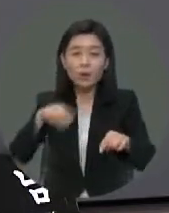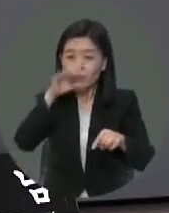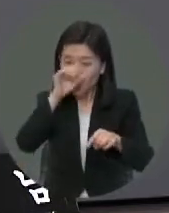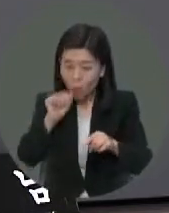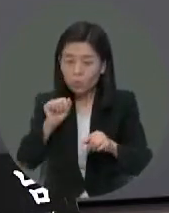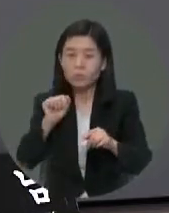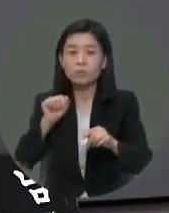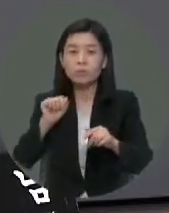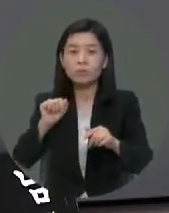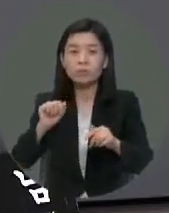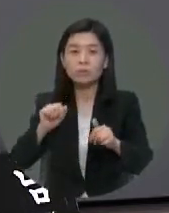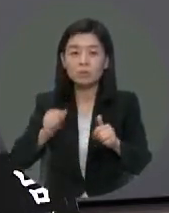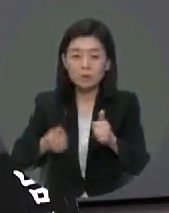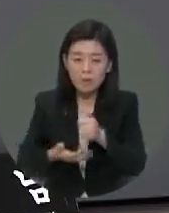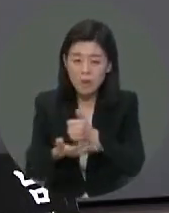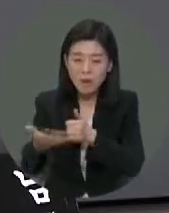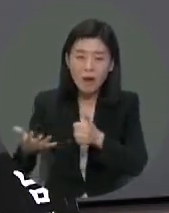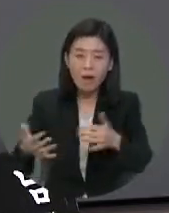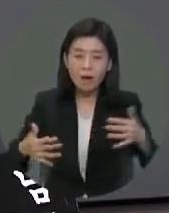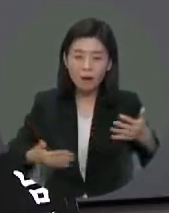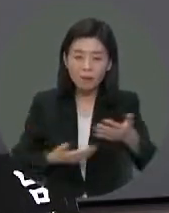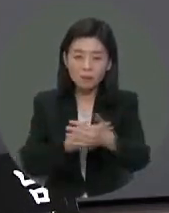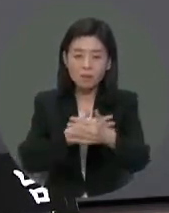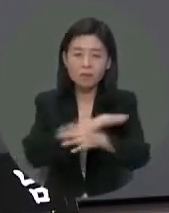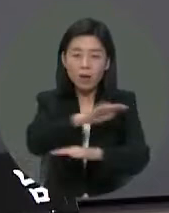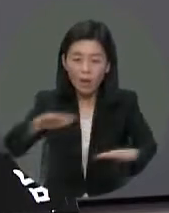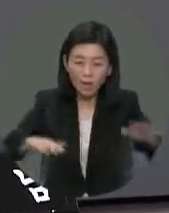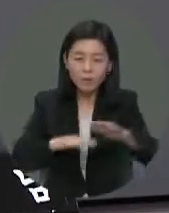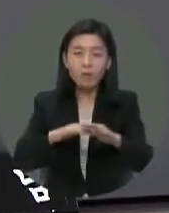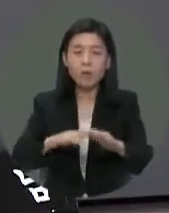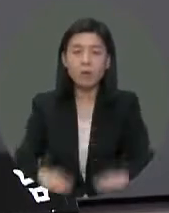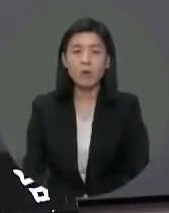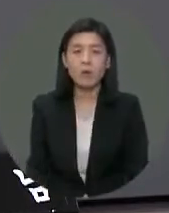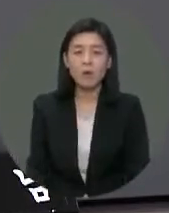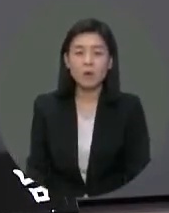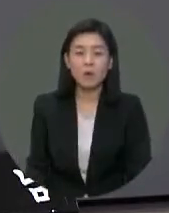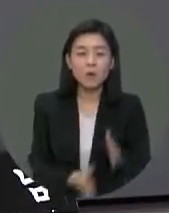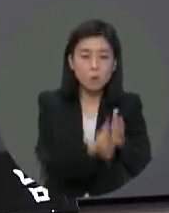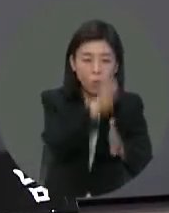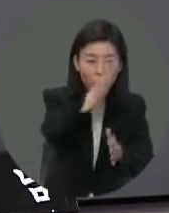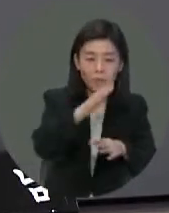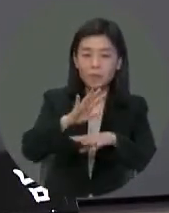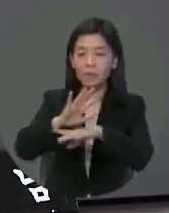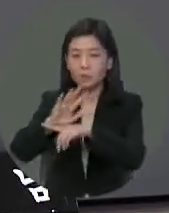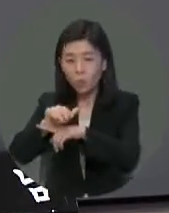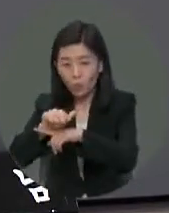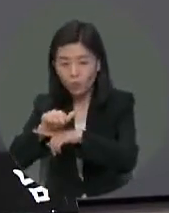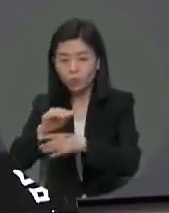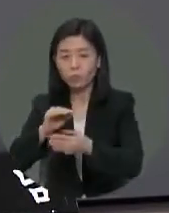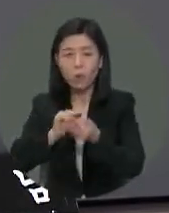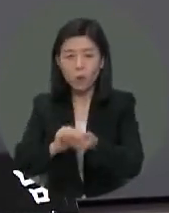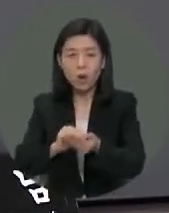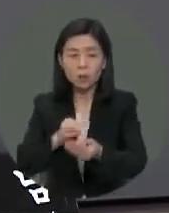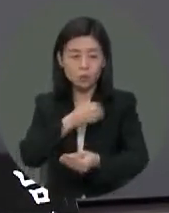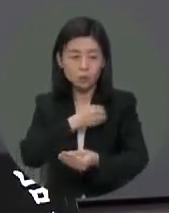도시농업인들이나 농촌에 농업인 농업인들이나 조합에 갈 수 있도록 이렇게 해야 된다는 거죠 예